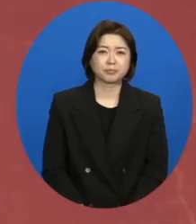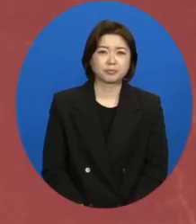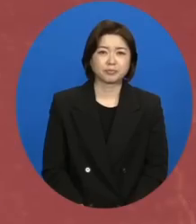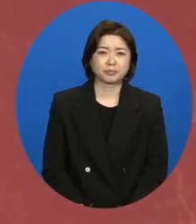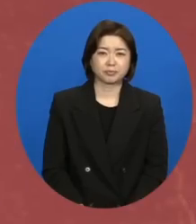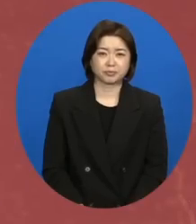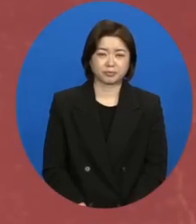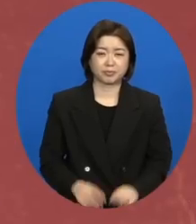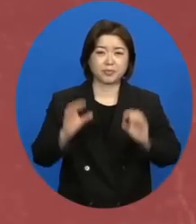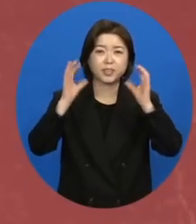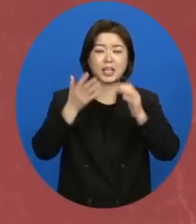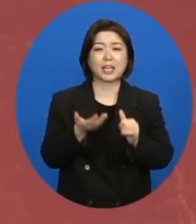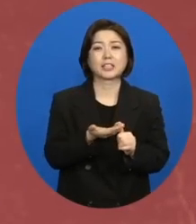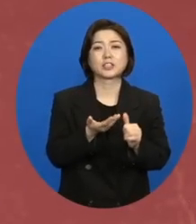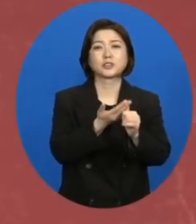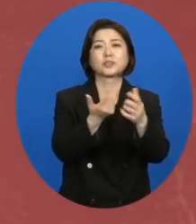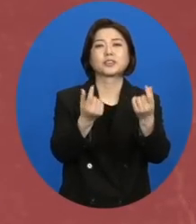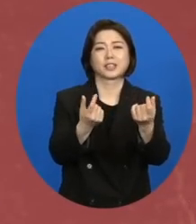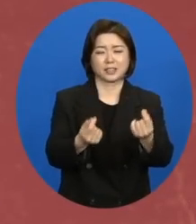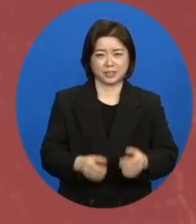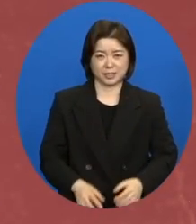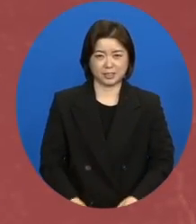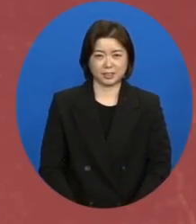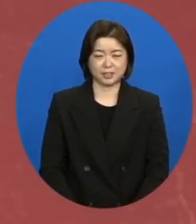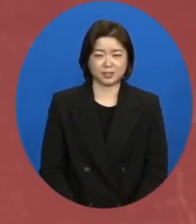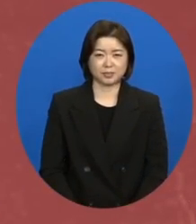애들 기르는 것 같아서